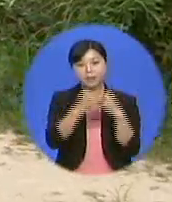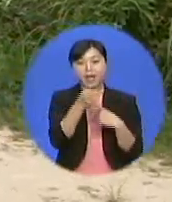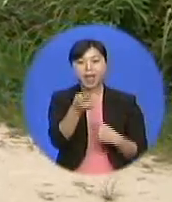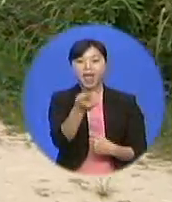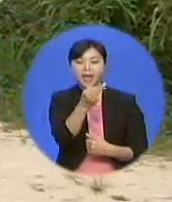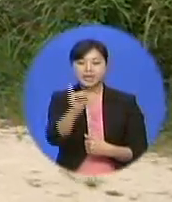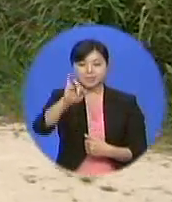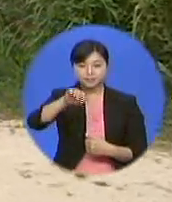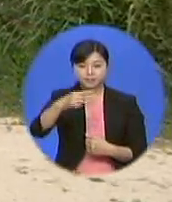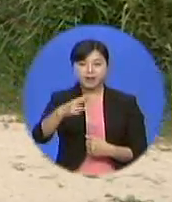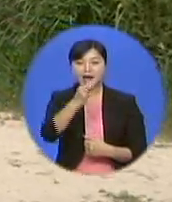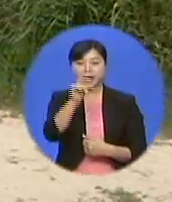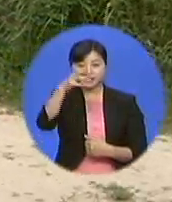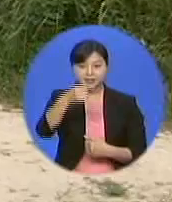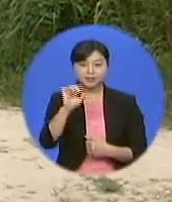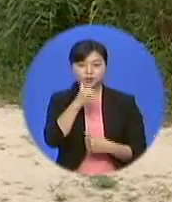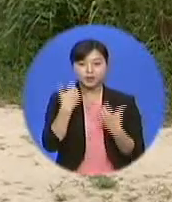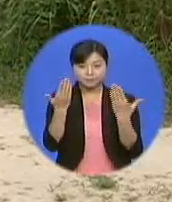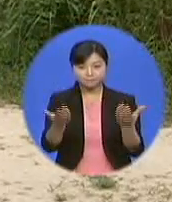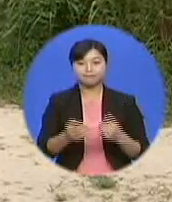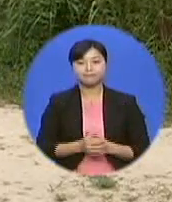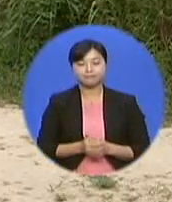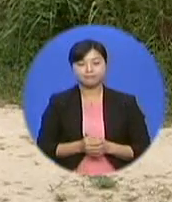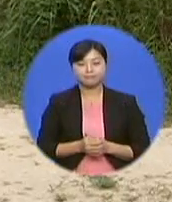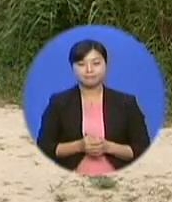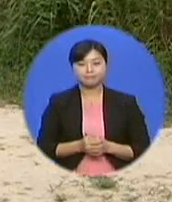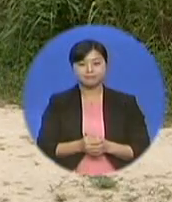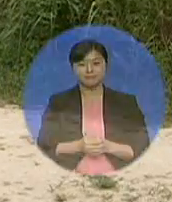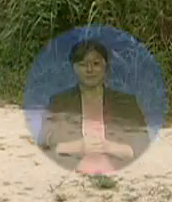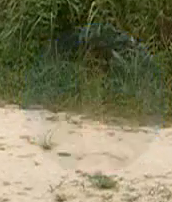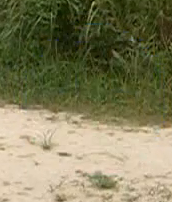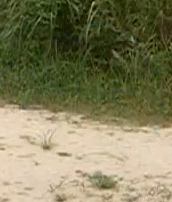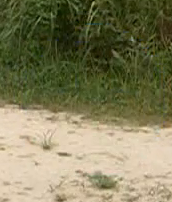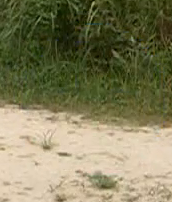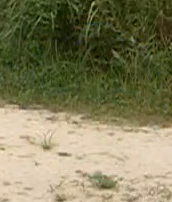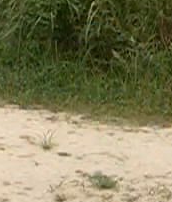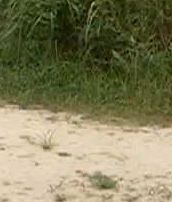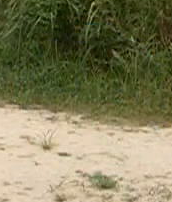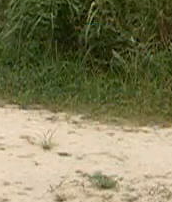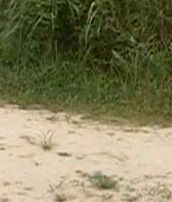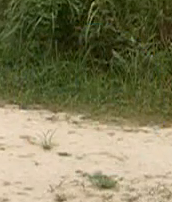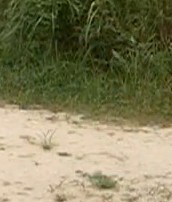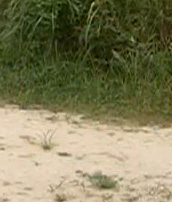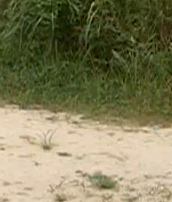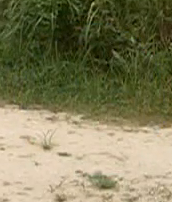아트센터에 대해 소개해드리겠습니다. 지금까지 시청해주셔서 고맙습니다.